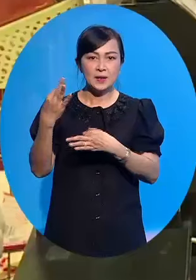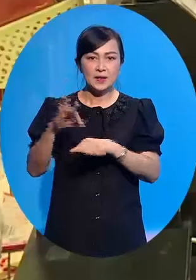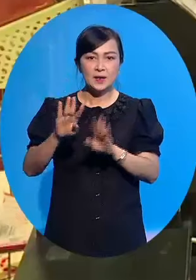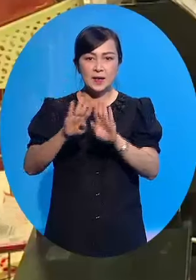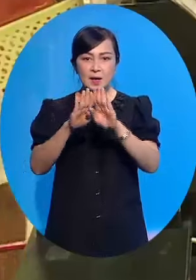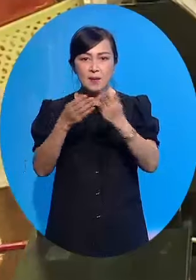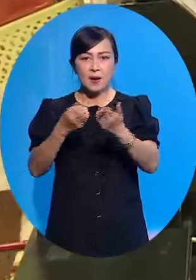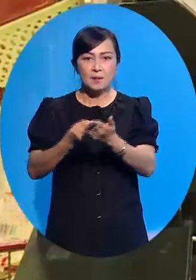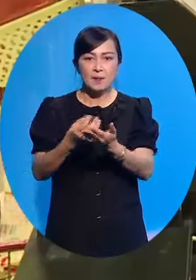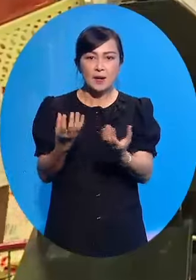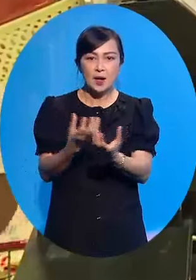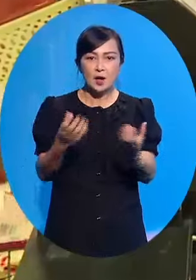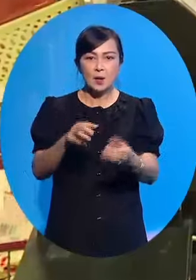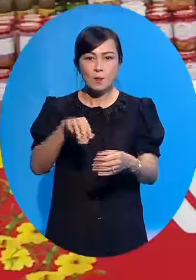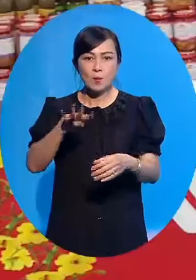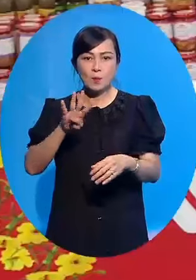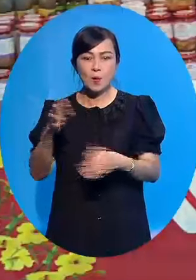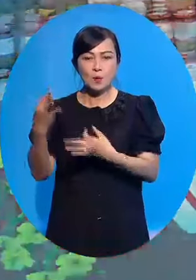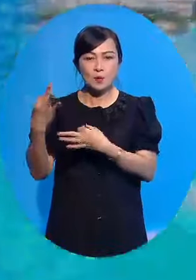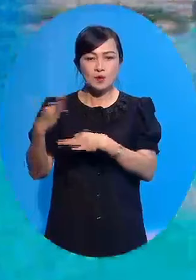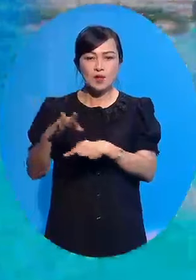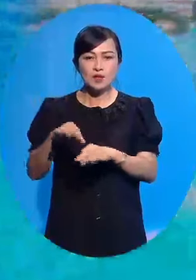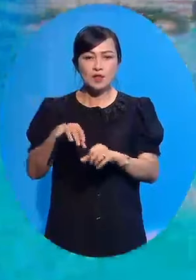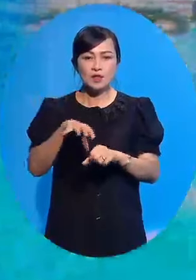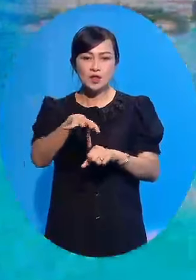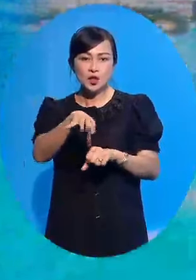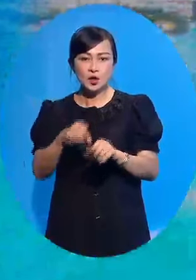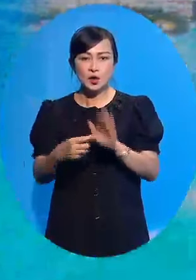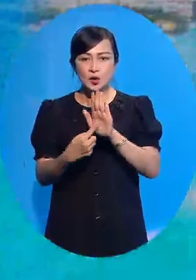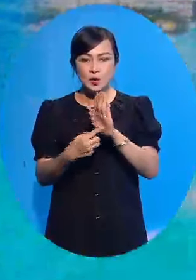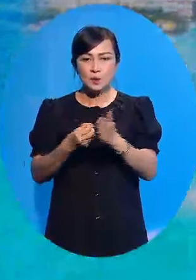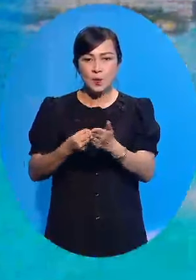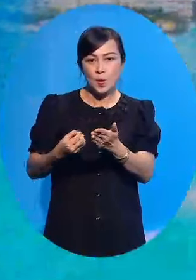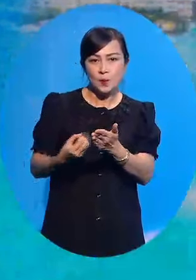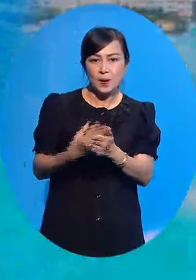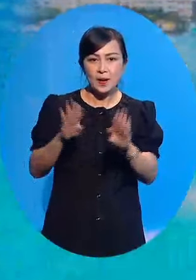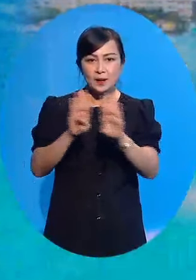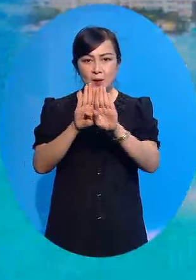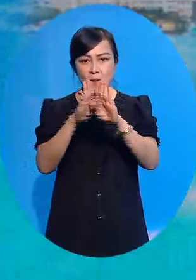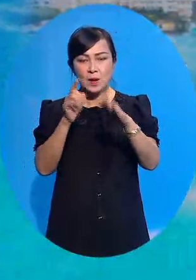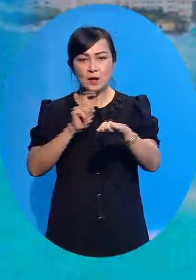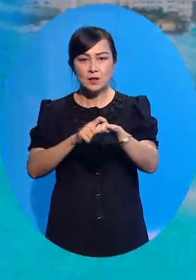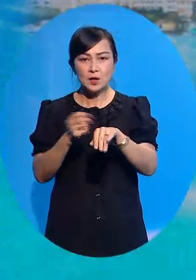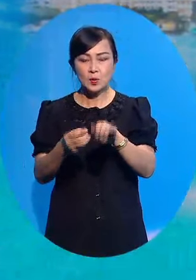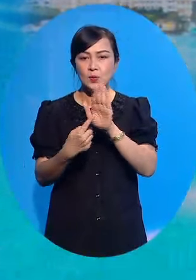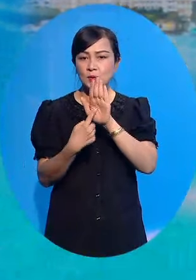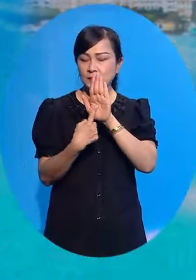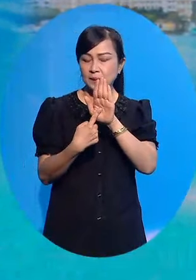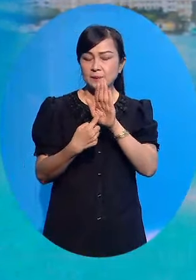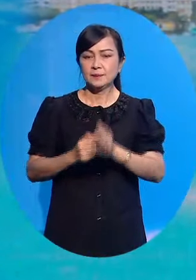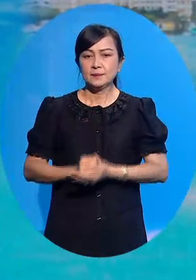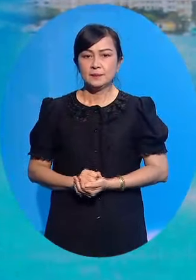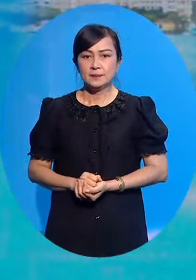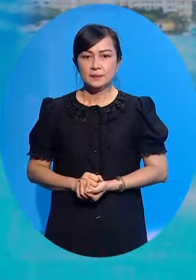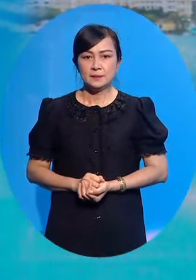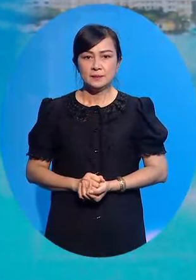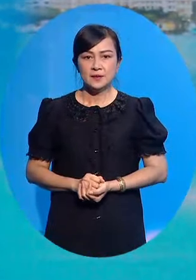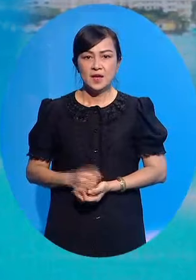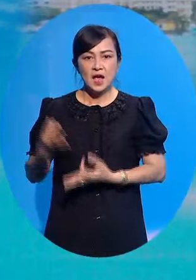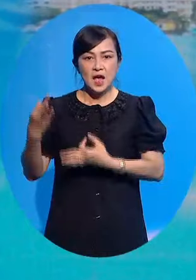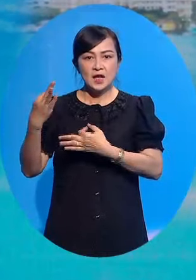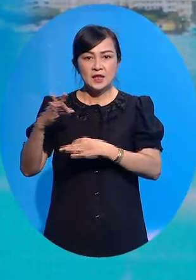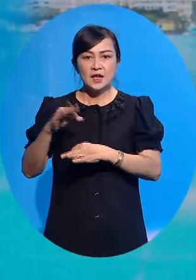và mở cửa bán hàng từ mùng 4. Đối với các siêu thị trong trung tâm thương mại thì đóng mở theo giờ của trung tâm. Thưa quý vị,